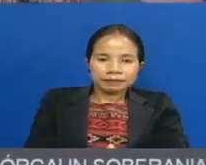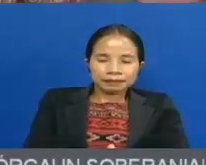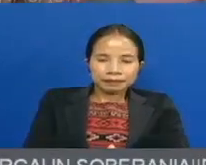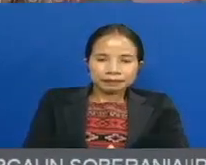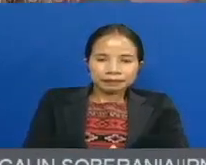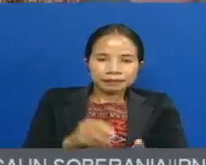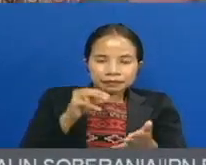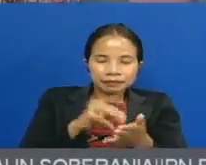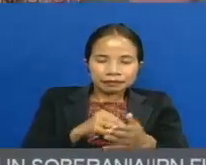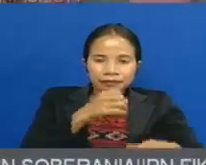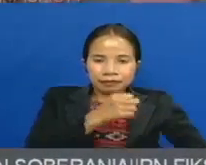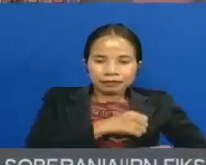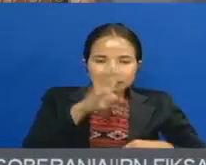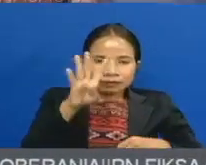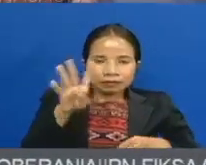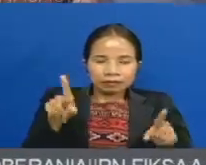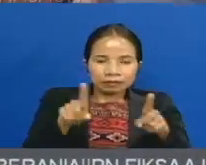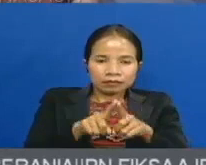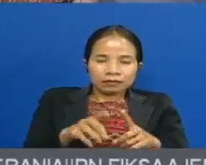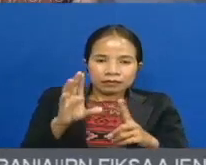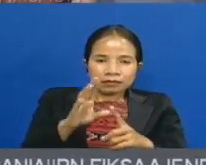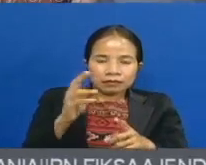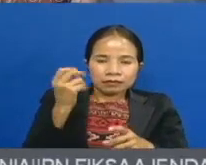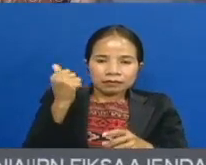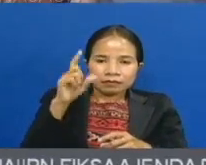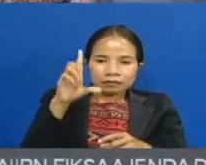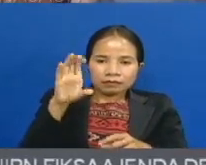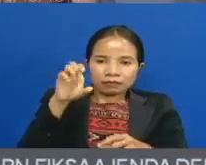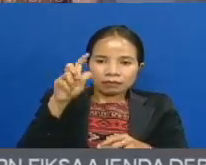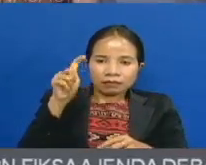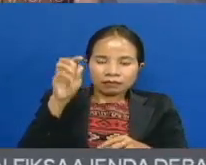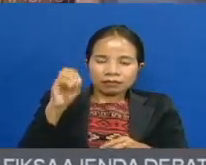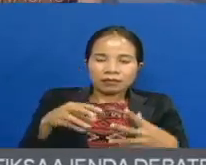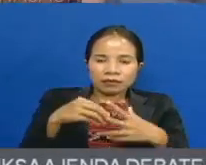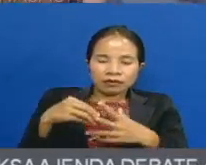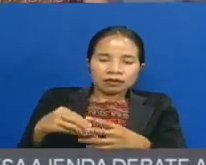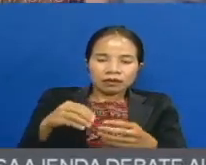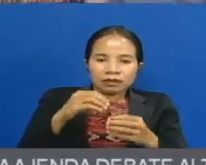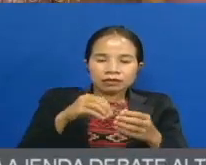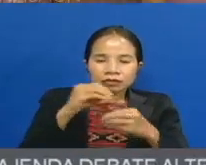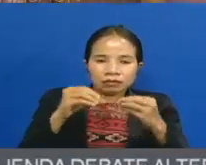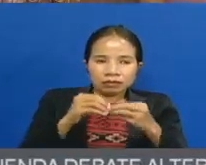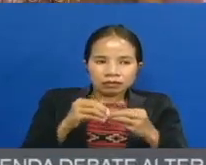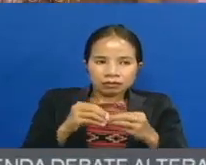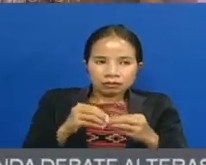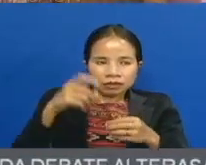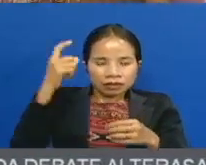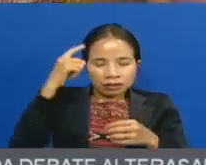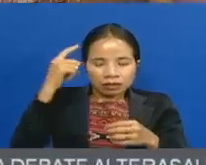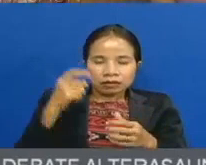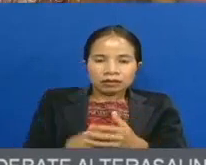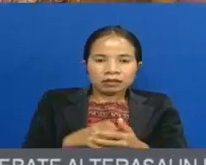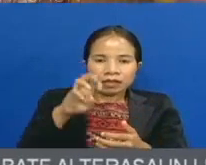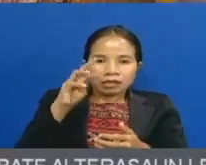Medicul militar na inhat ne macanesan tenente Anacleto Suarez, sei foti are specialista ortopodicu, tenente Ernesto